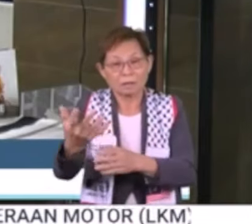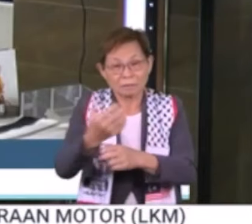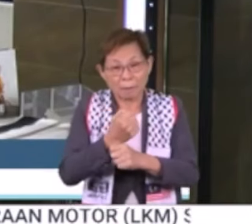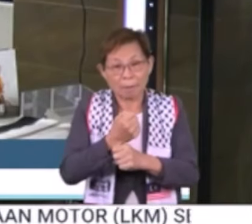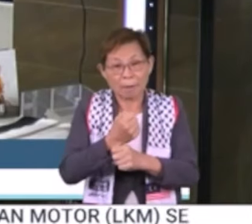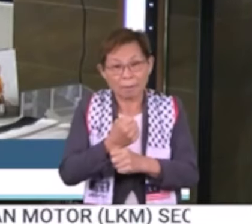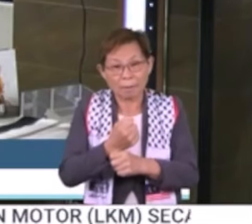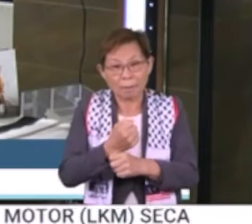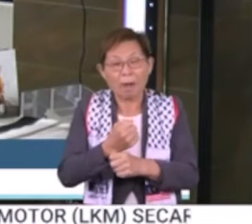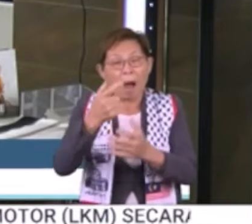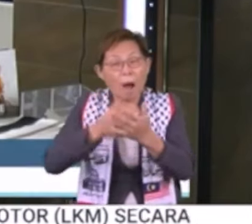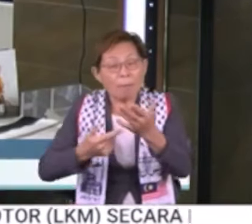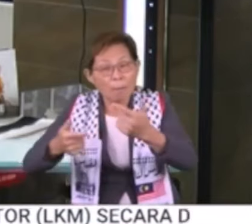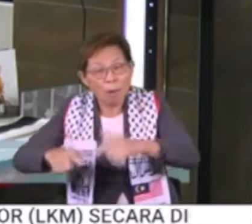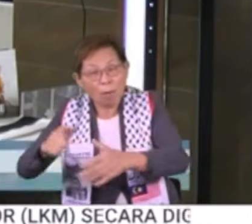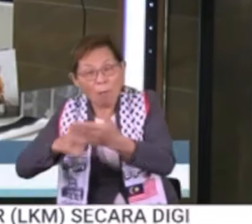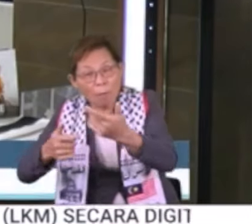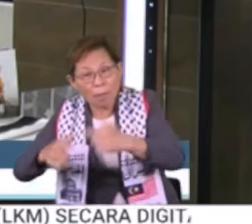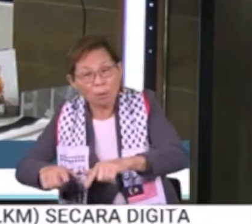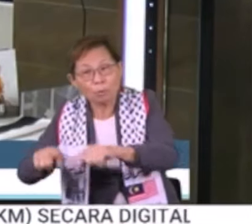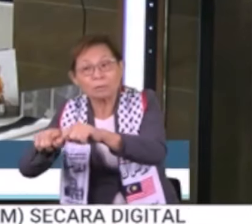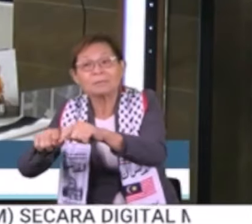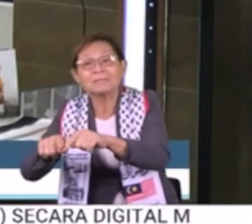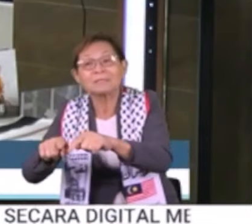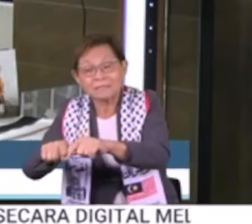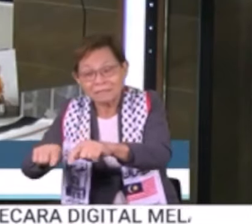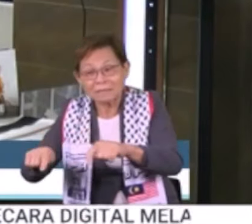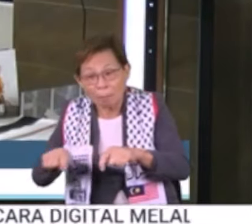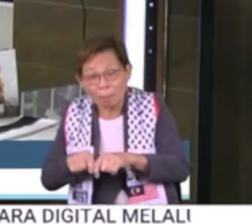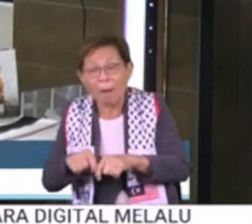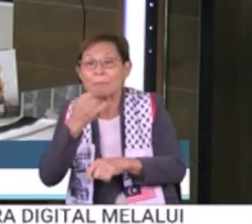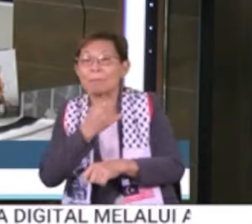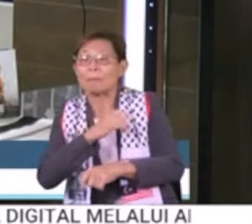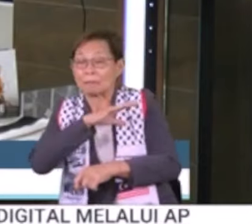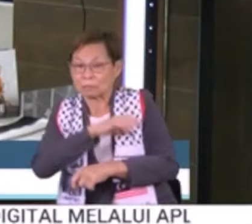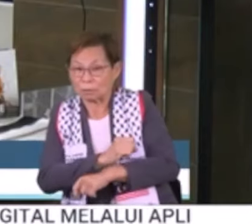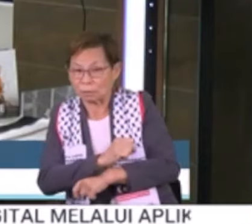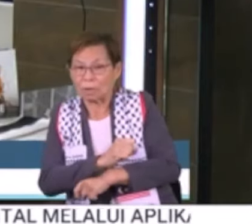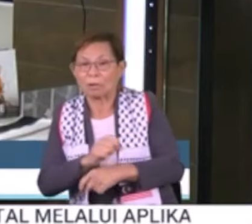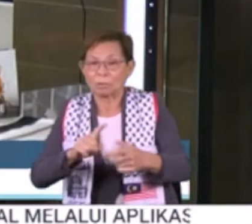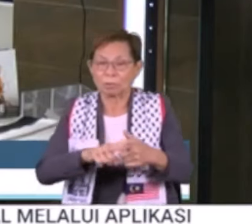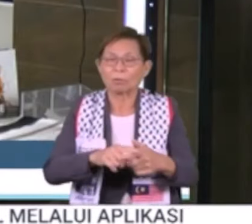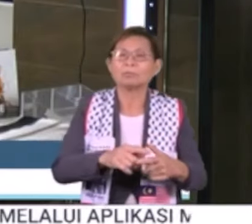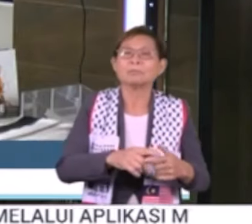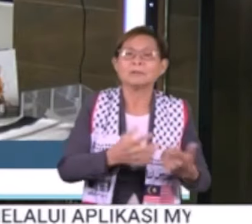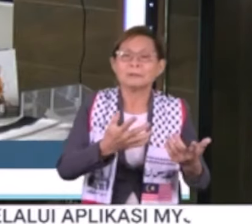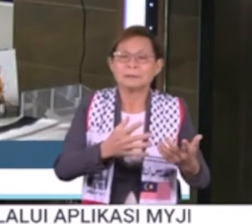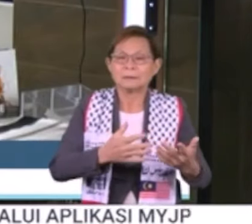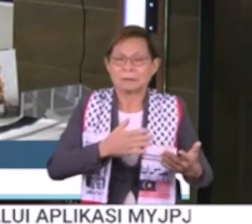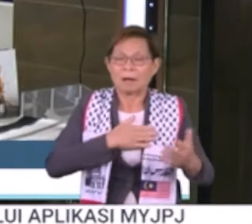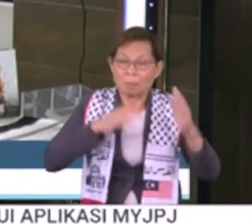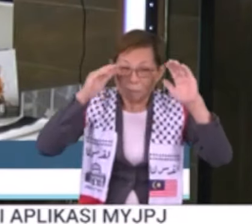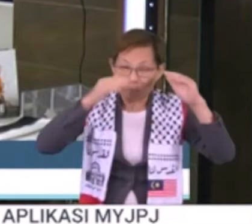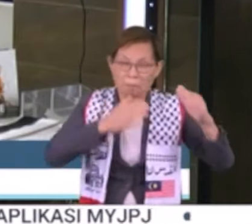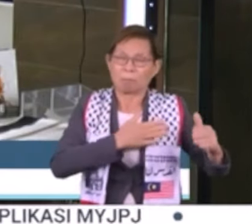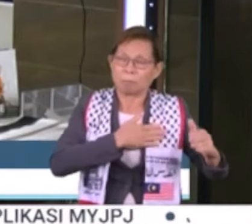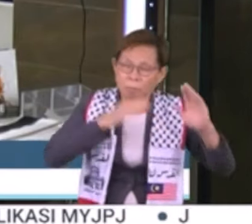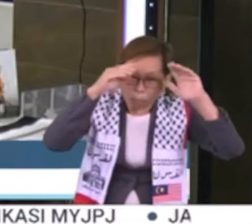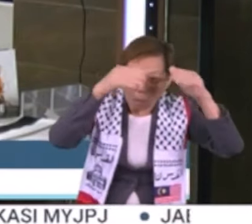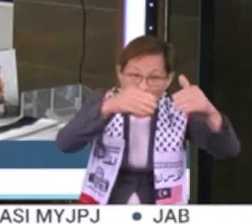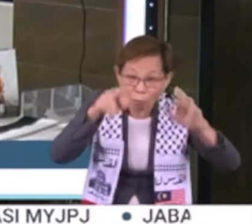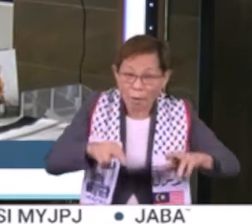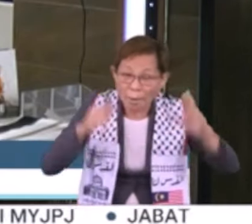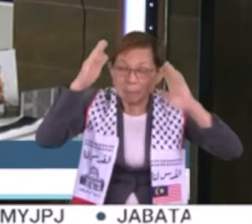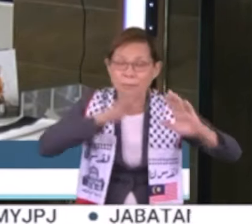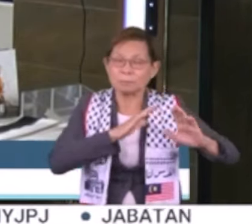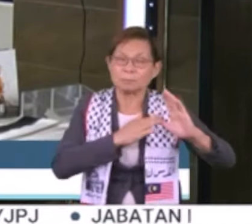input dan juga perkembangan terkini apa yang berlaku di lapangan. Keduanya, kecanaan dan keprihatinan rakyat Malaysia bukan sahaja dalam